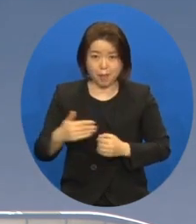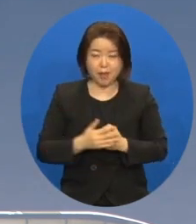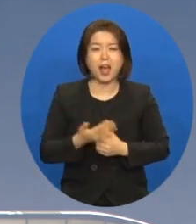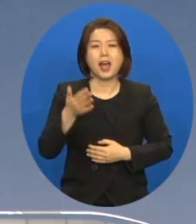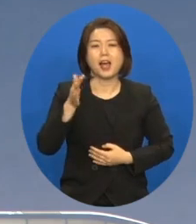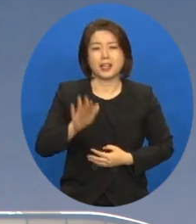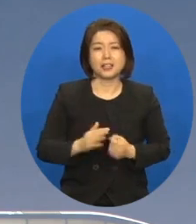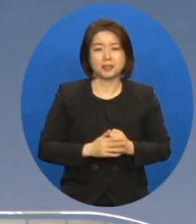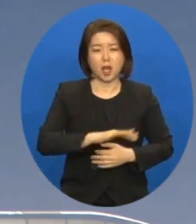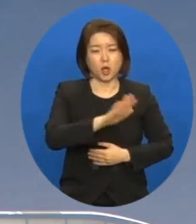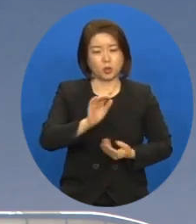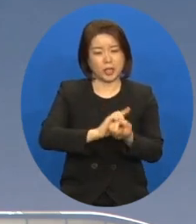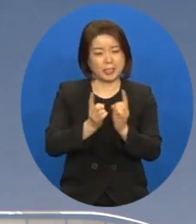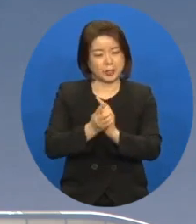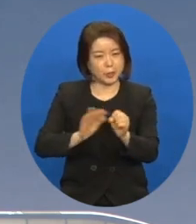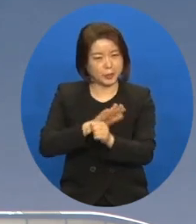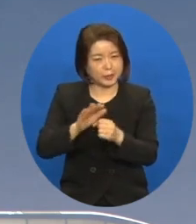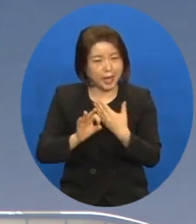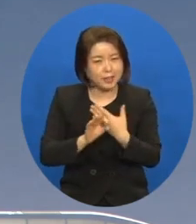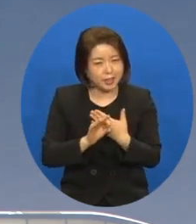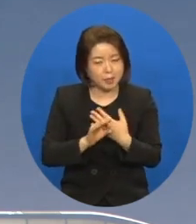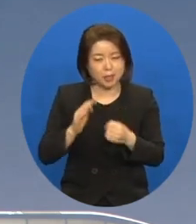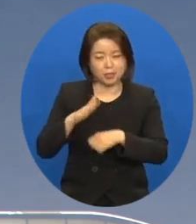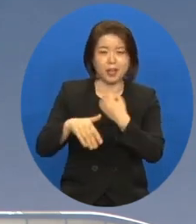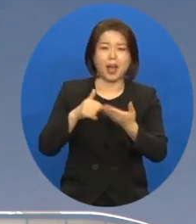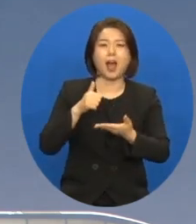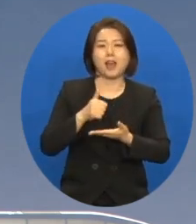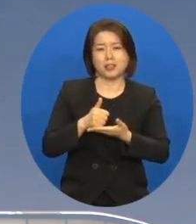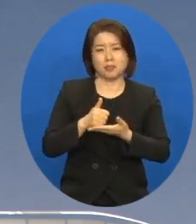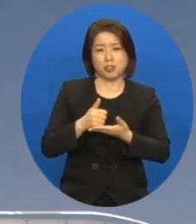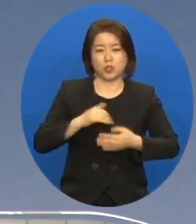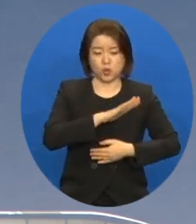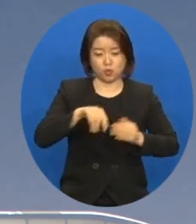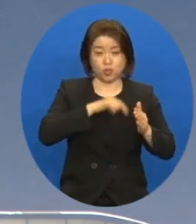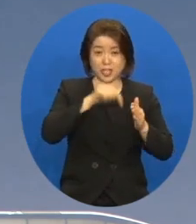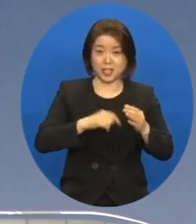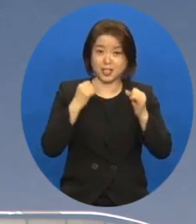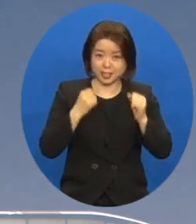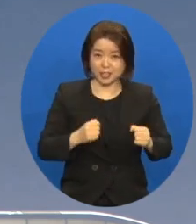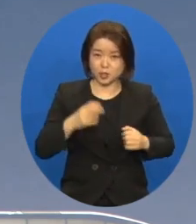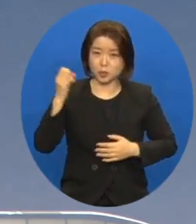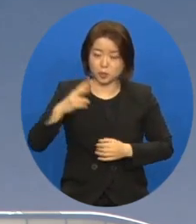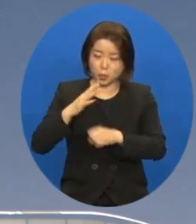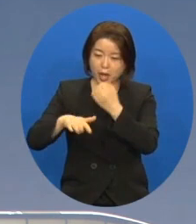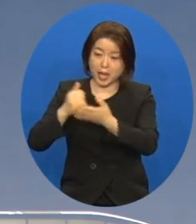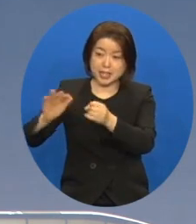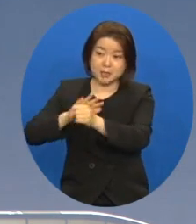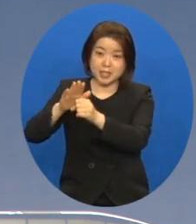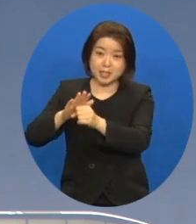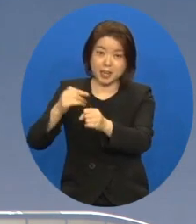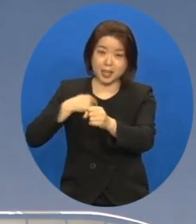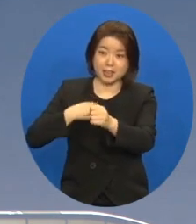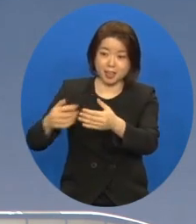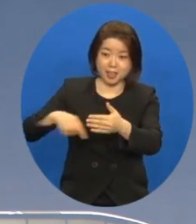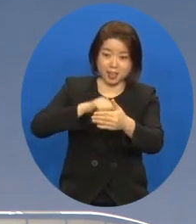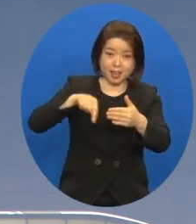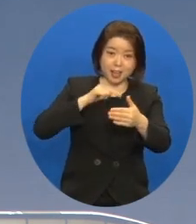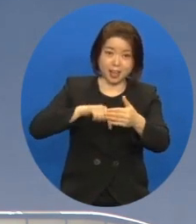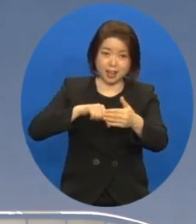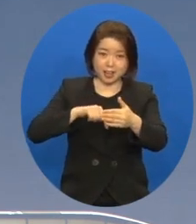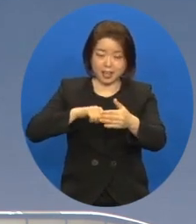그러나 우리가 서로 사랑한다면 하나님께서는 우리 안에 계시고 또 하나님의 사랑이 우리 안에서